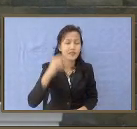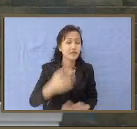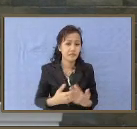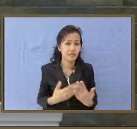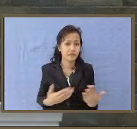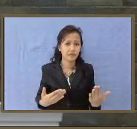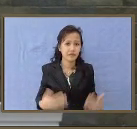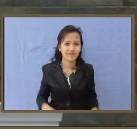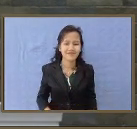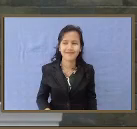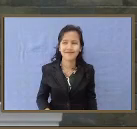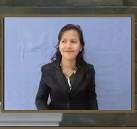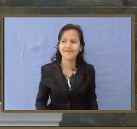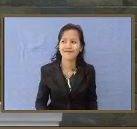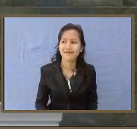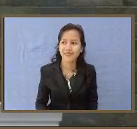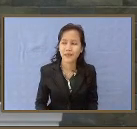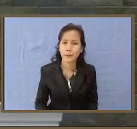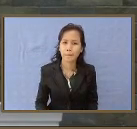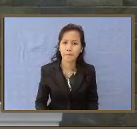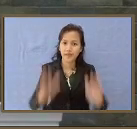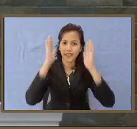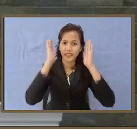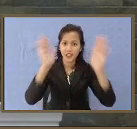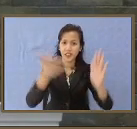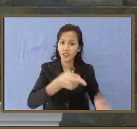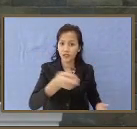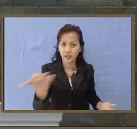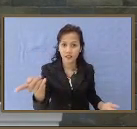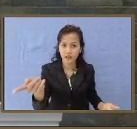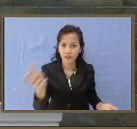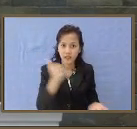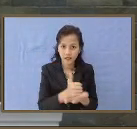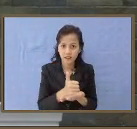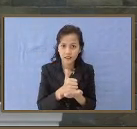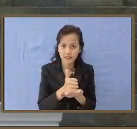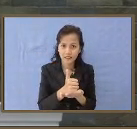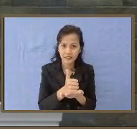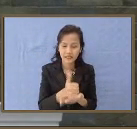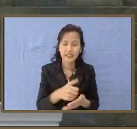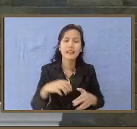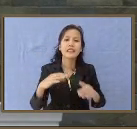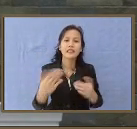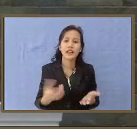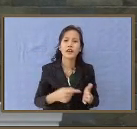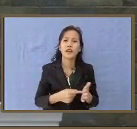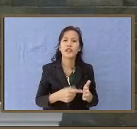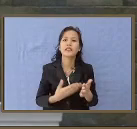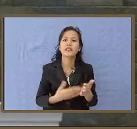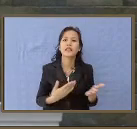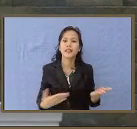niyo pang maliwanagan. Alright, are you paying attention? Alright, here's the thing.